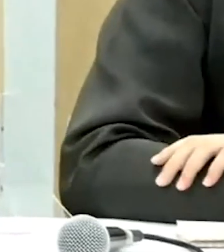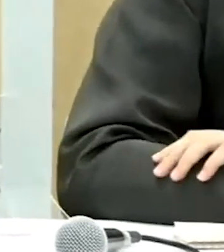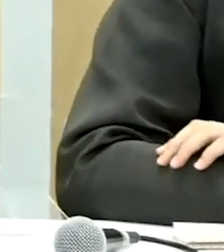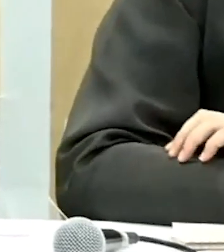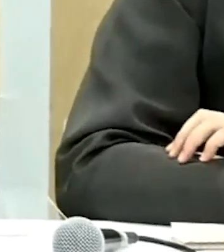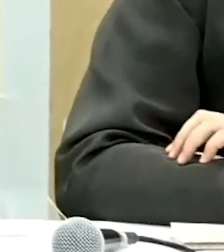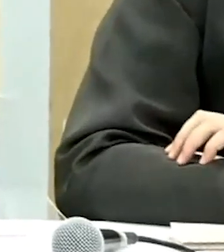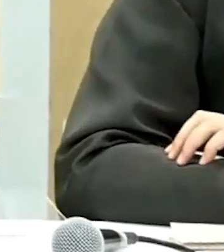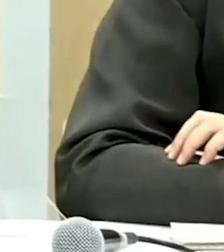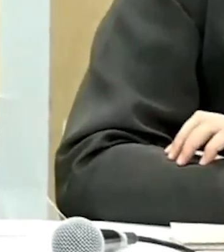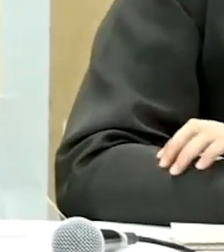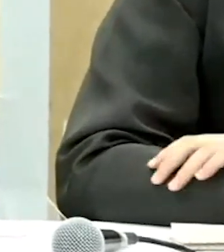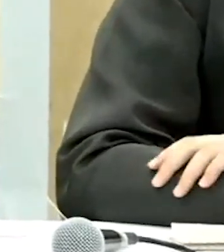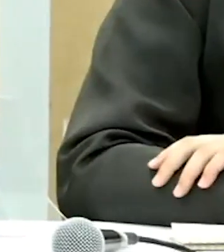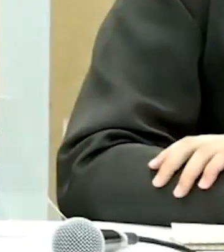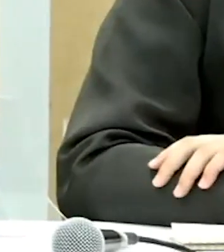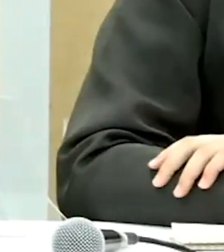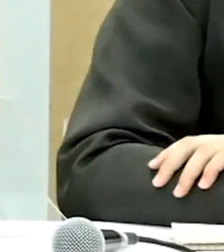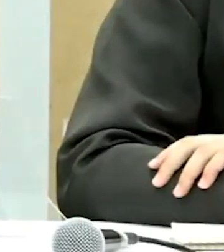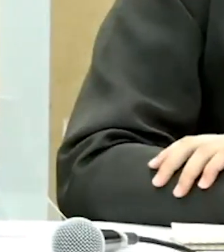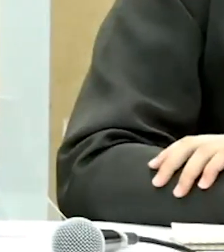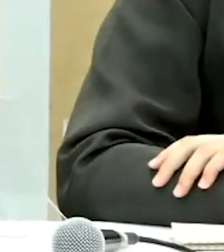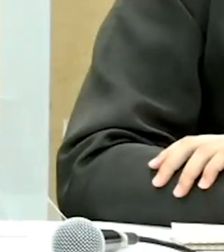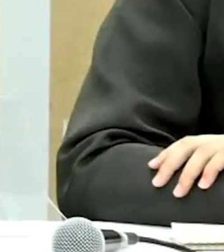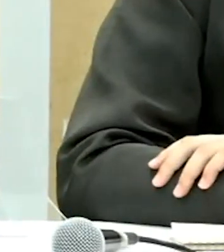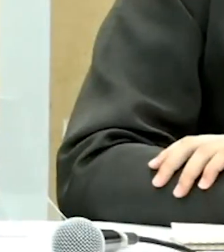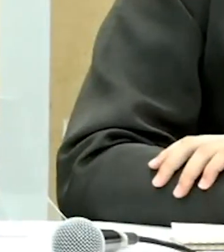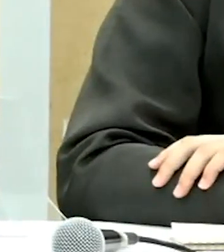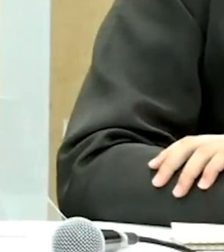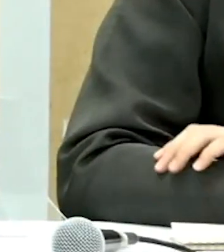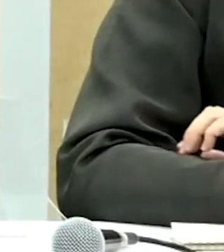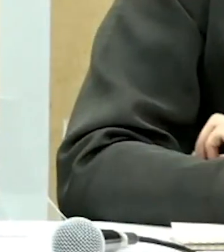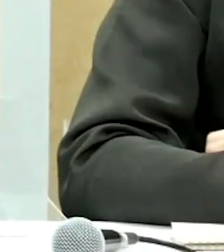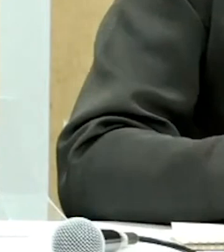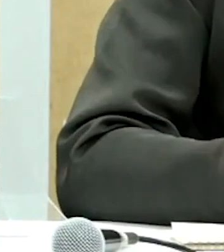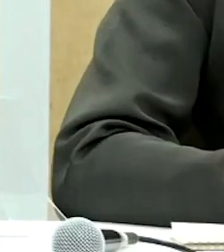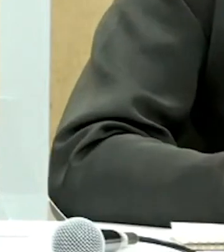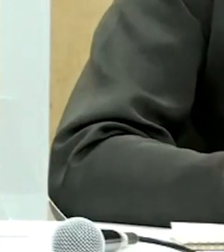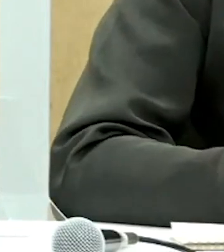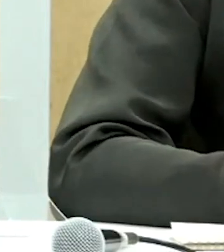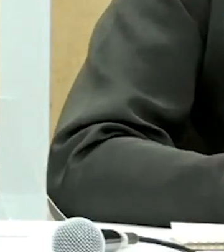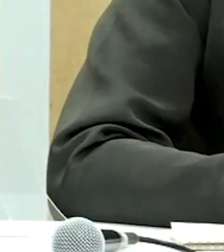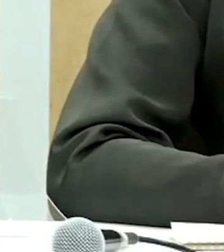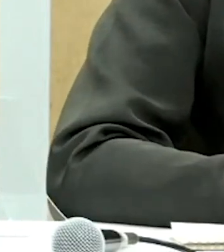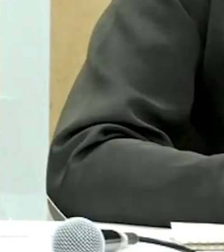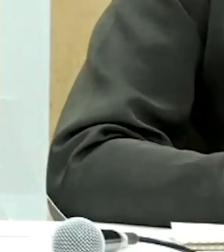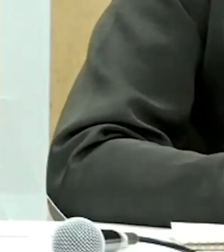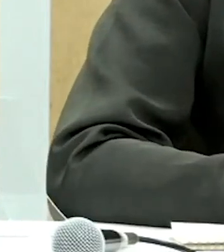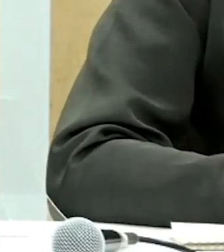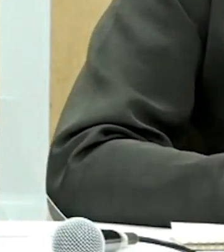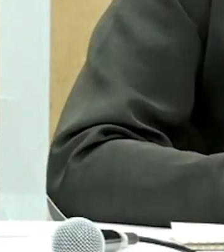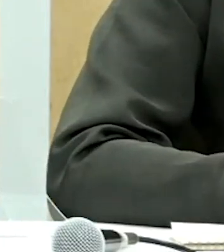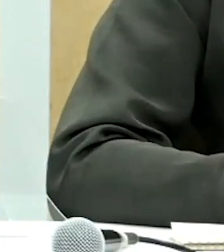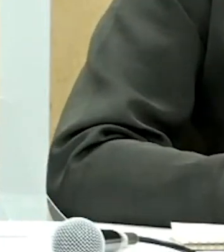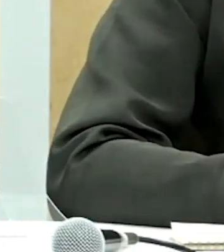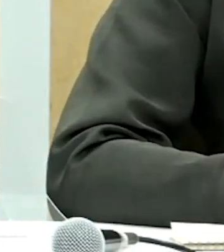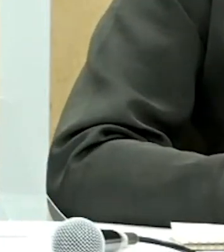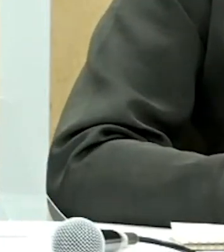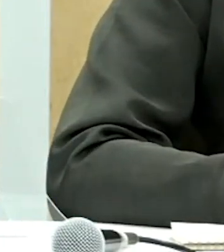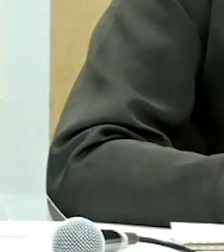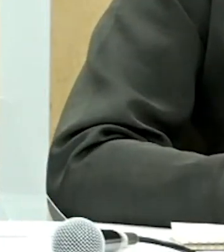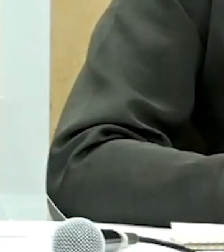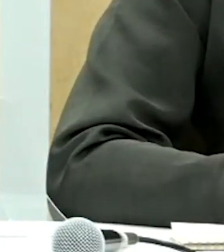創設時からパートナーズとして活動しパートナーズの仲間とともにパートナーズ戦隊@